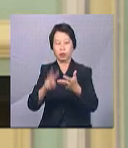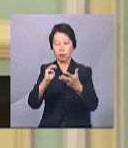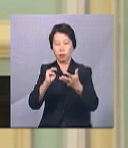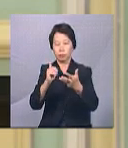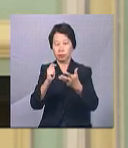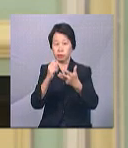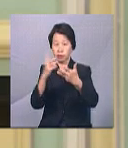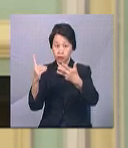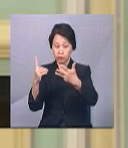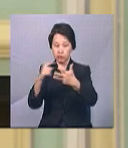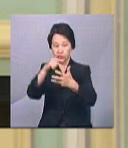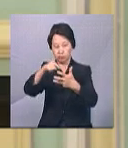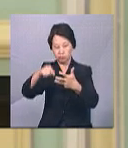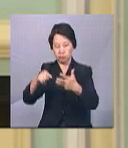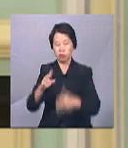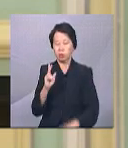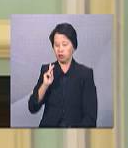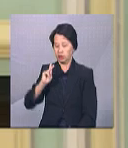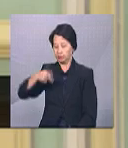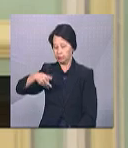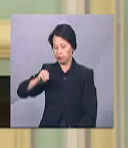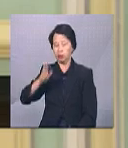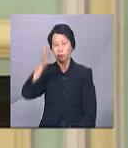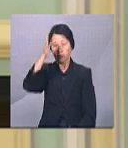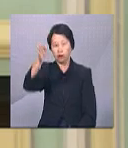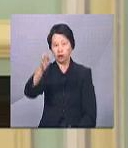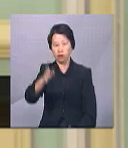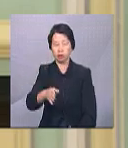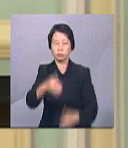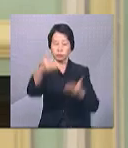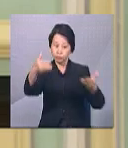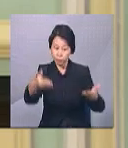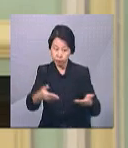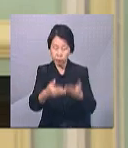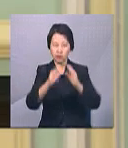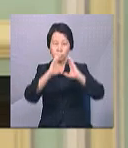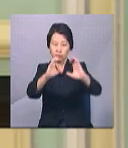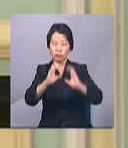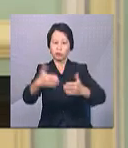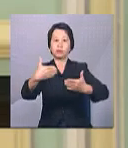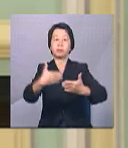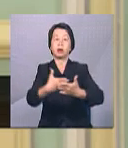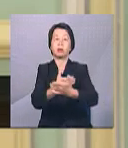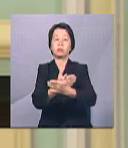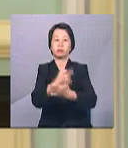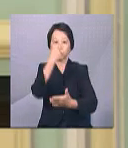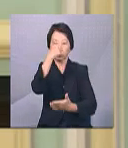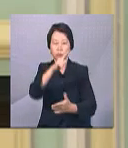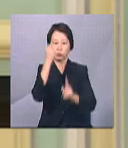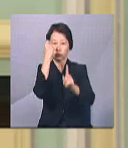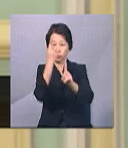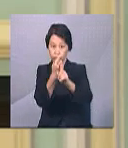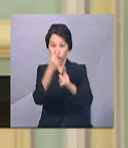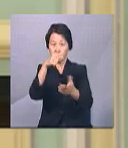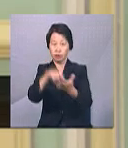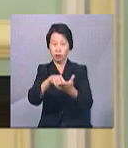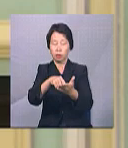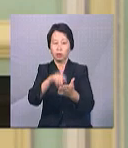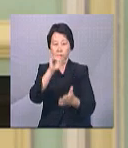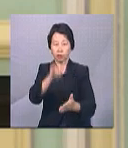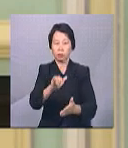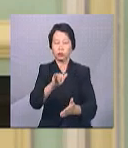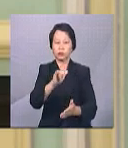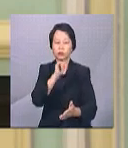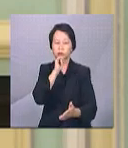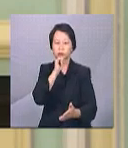mtd GPM akan memperkenalkan ke Edah bahan bagi tujuan ini yang